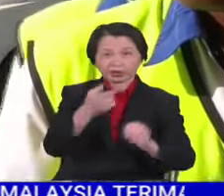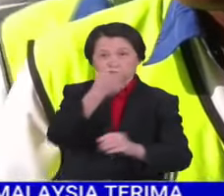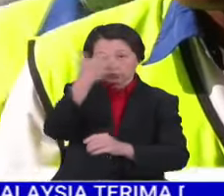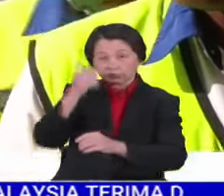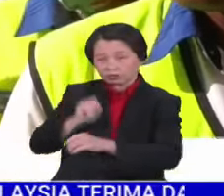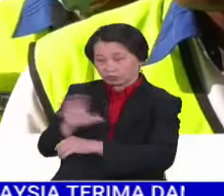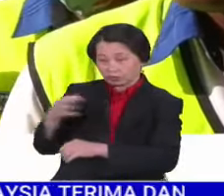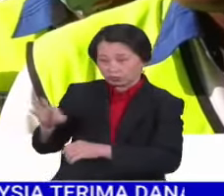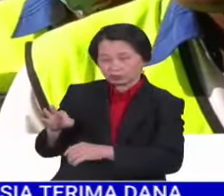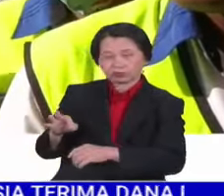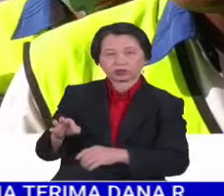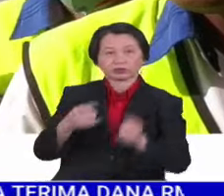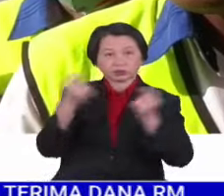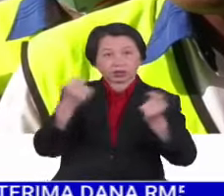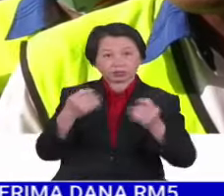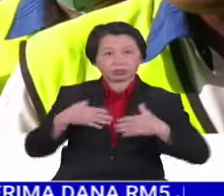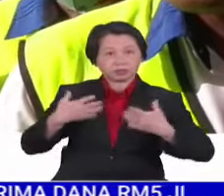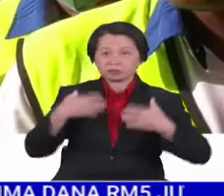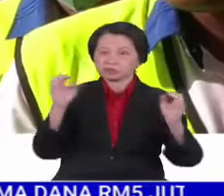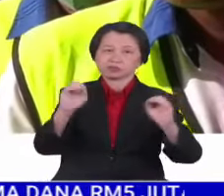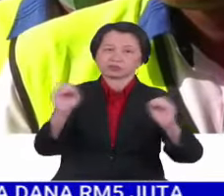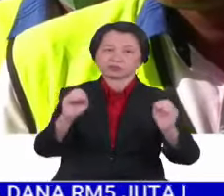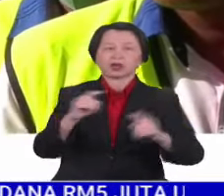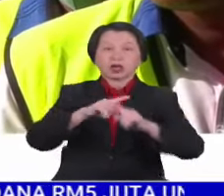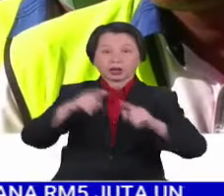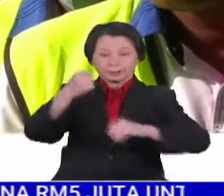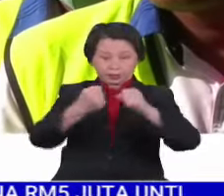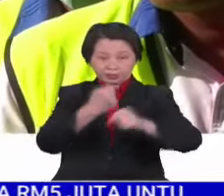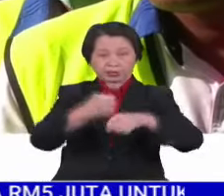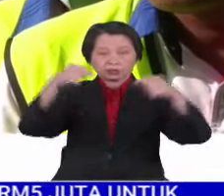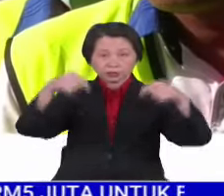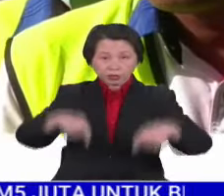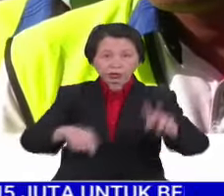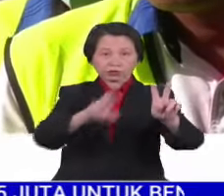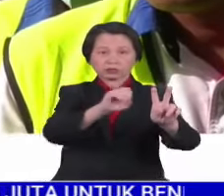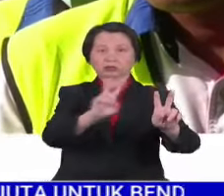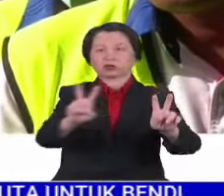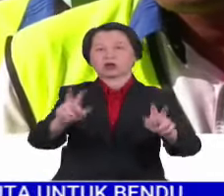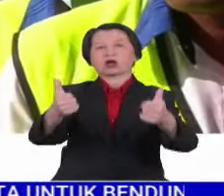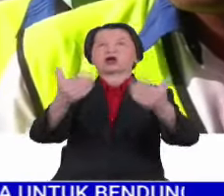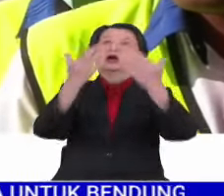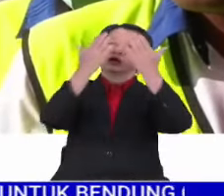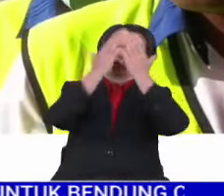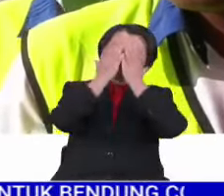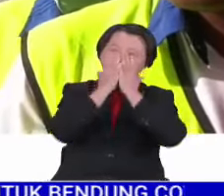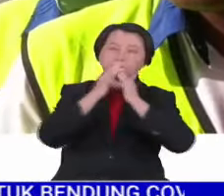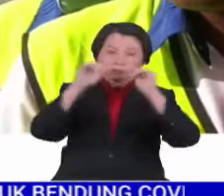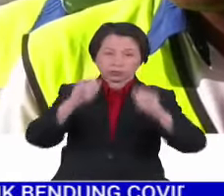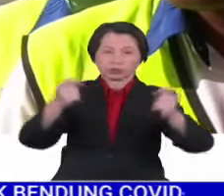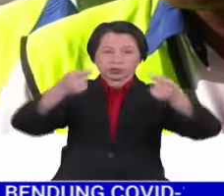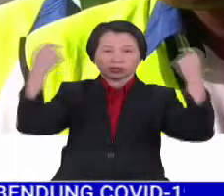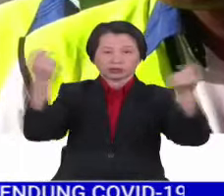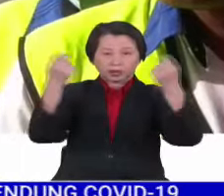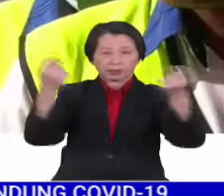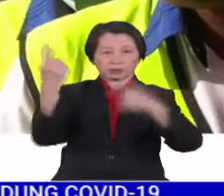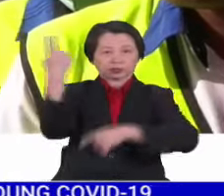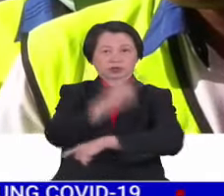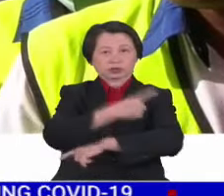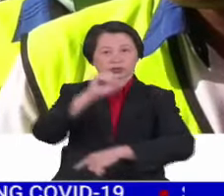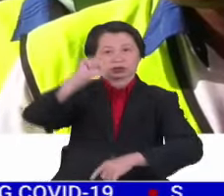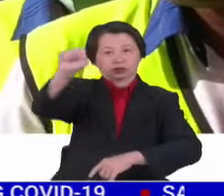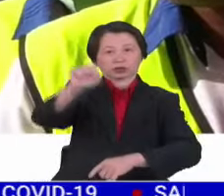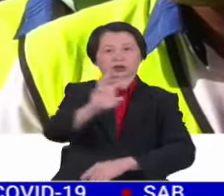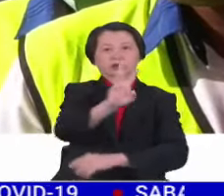begitu meriah. Tapi tahun ni alhamdulillah kita dapat sambut Hari Merdeka